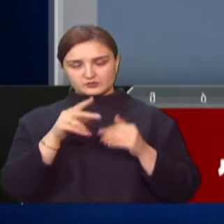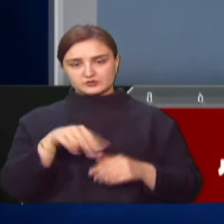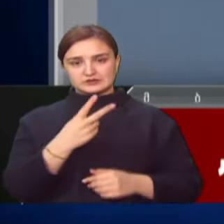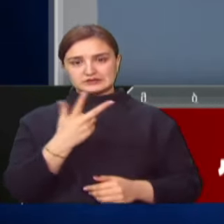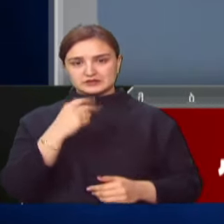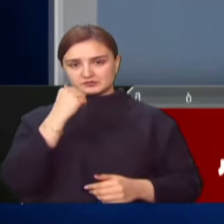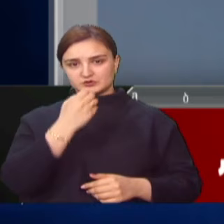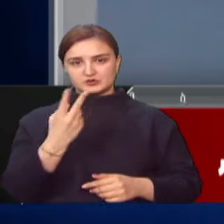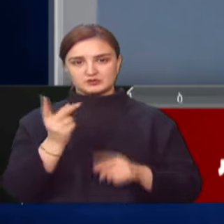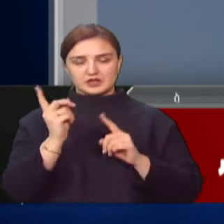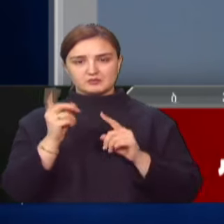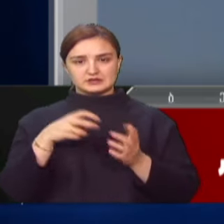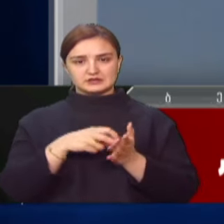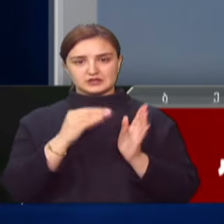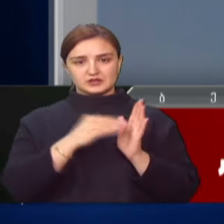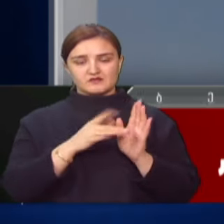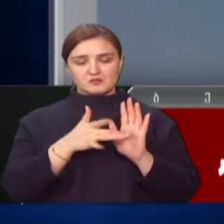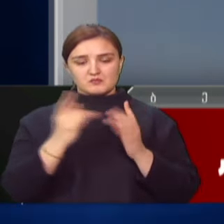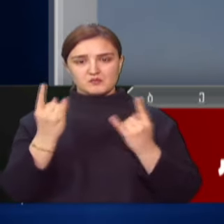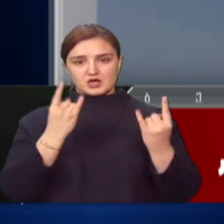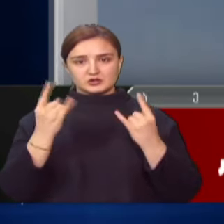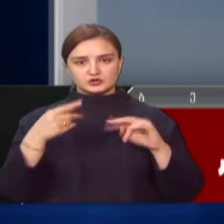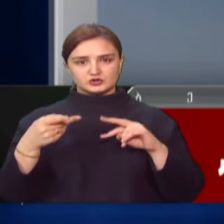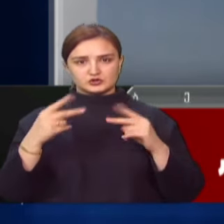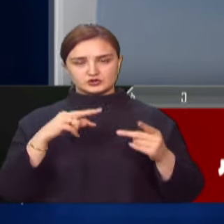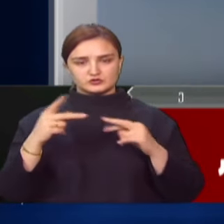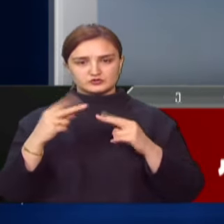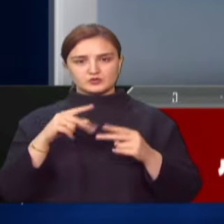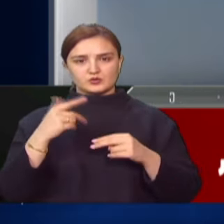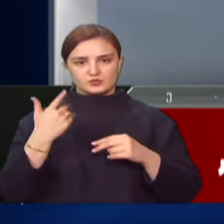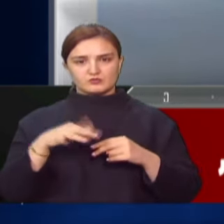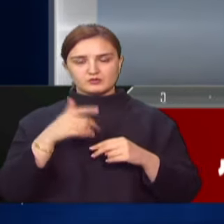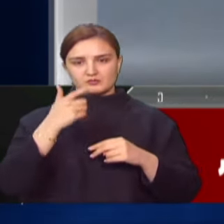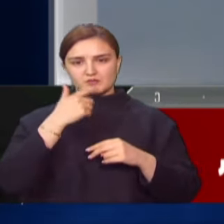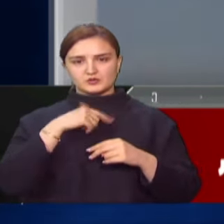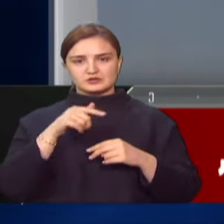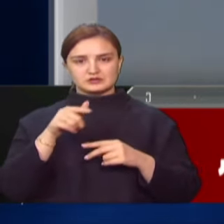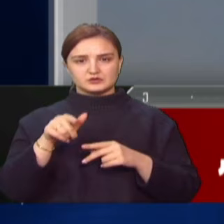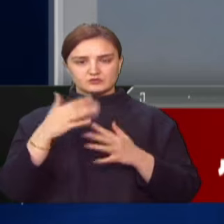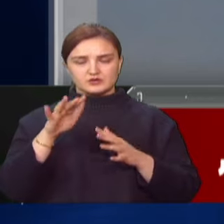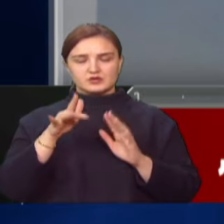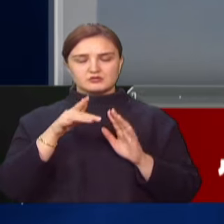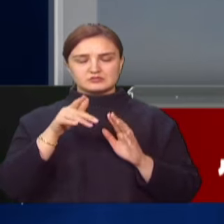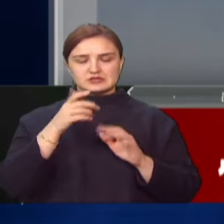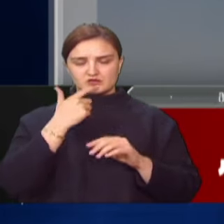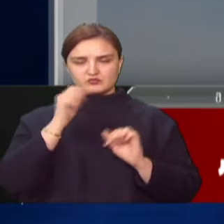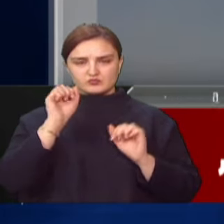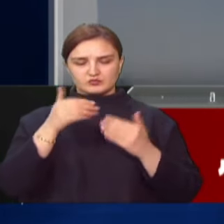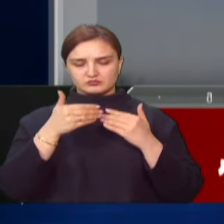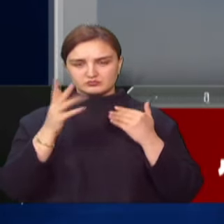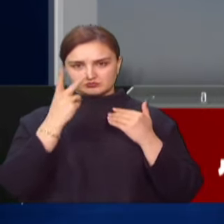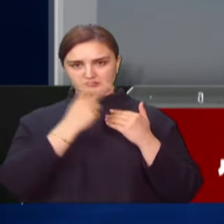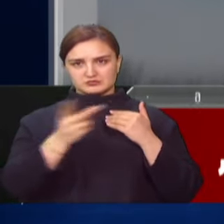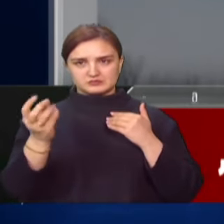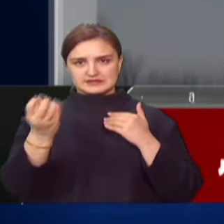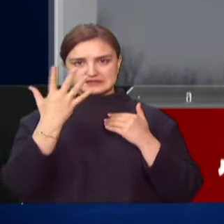წლის 12 აპრილის წერილში, რომ ფანჯრებში დაბურული შუშები შეიცვალა და ბატონს სელს მიეცა გარე ხედისა და მზის შუქის ხილვის საშუალება. Კომიტეტი მიესალმება